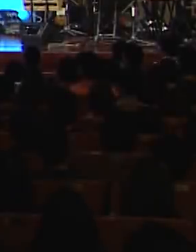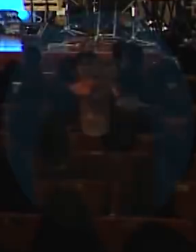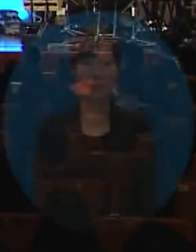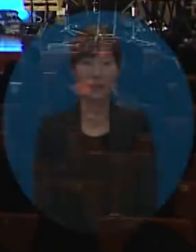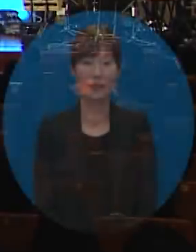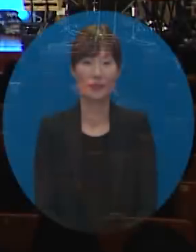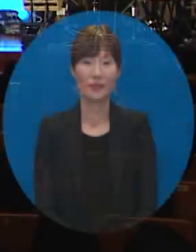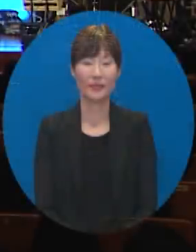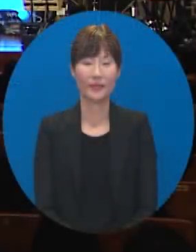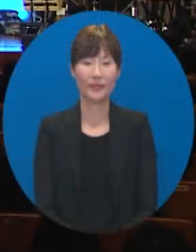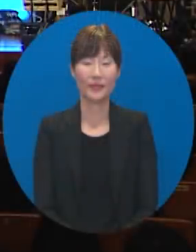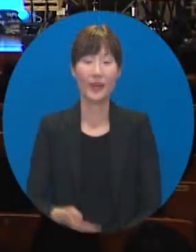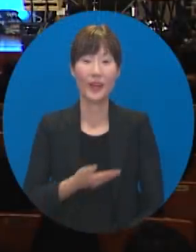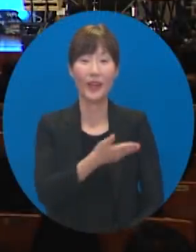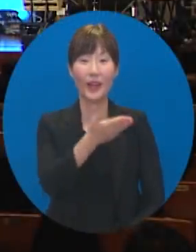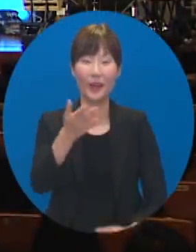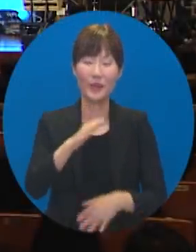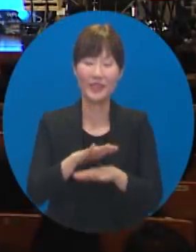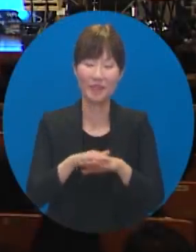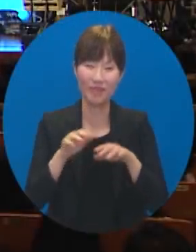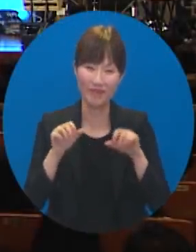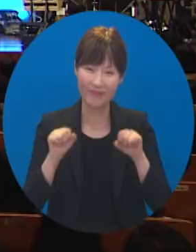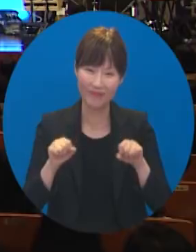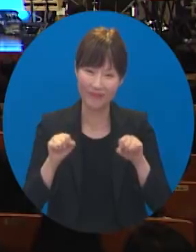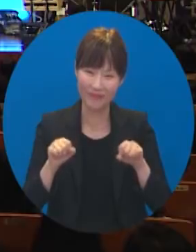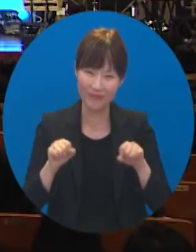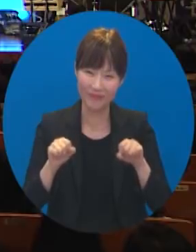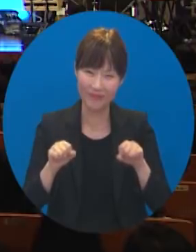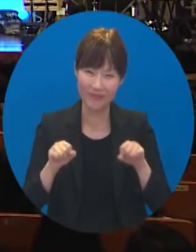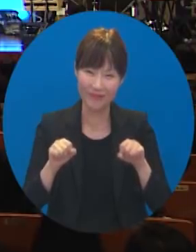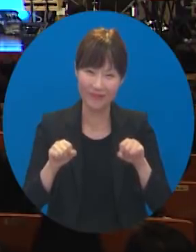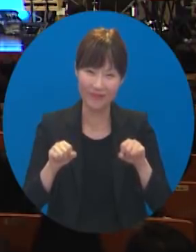네, 여러분 안녕하세요. 저는...